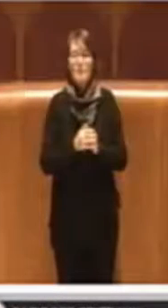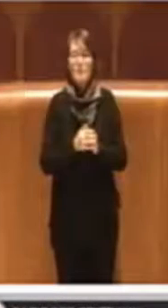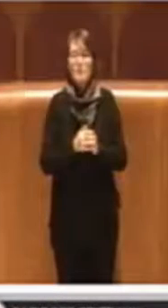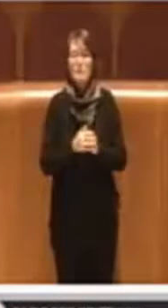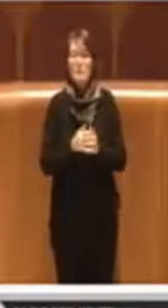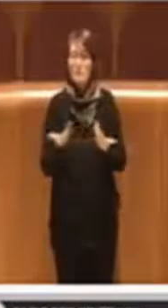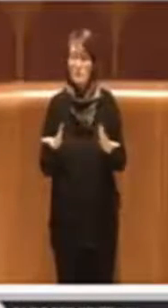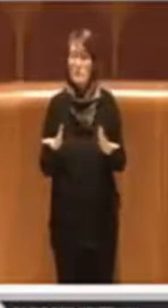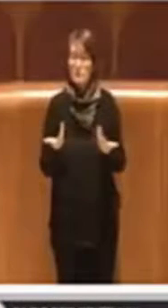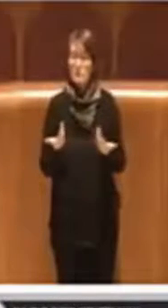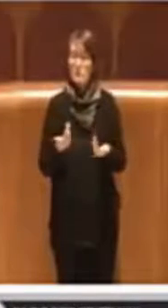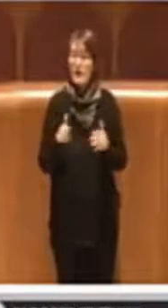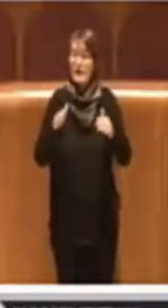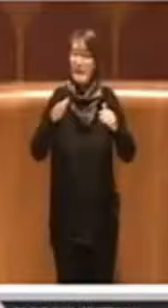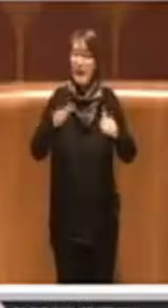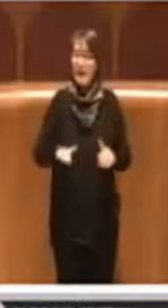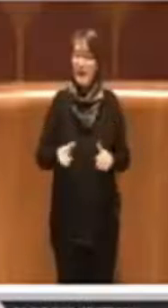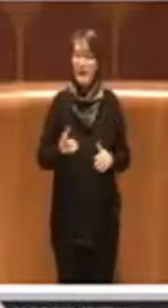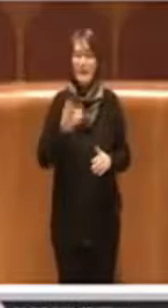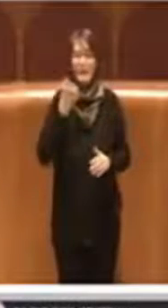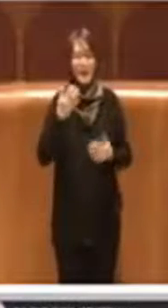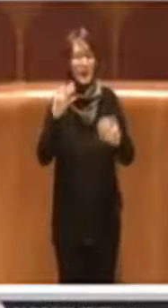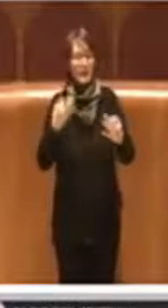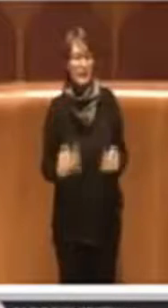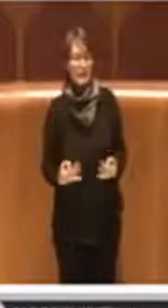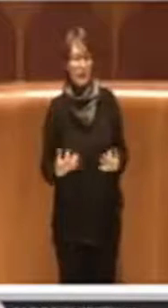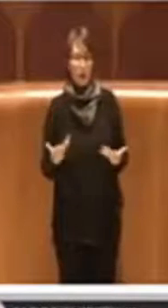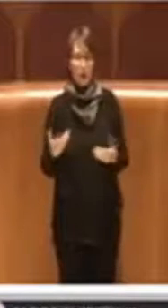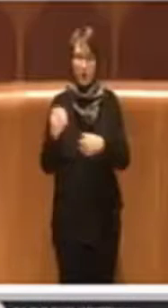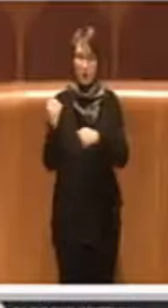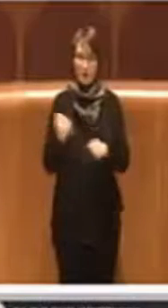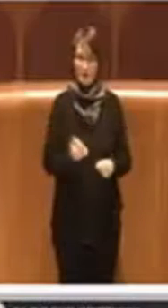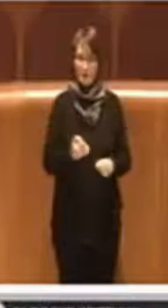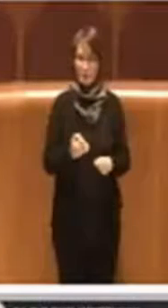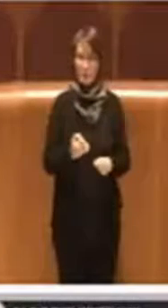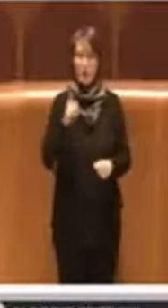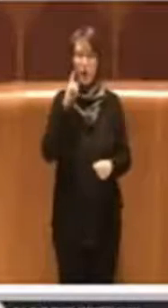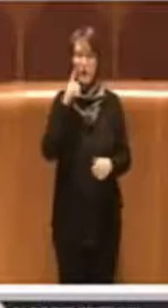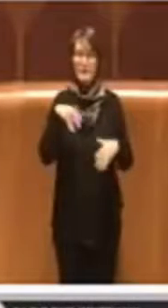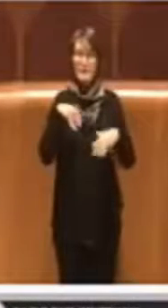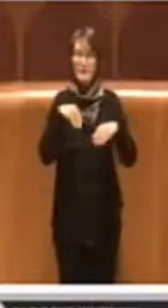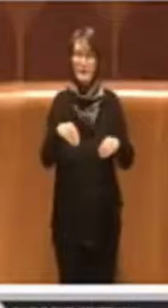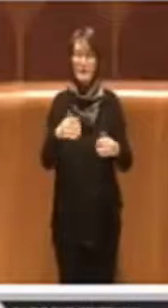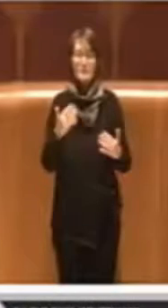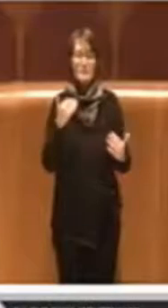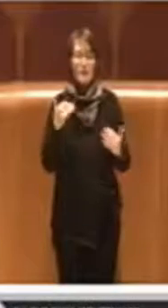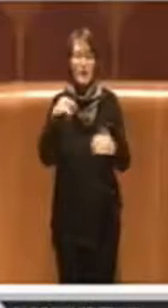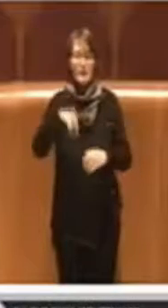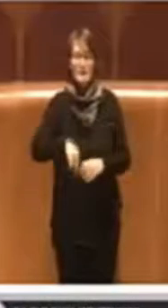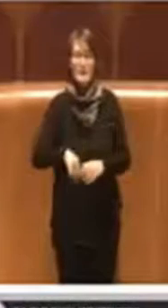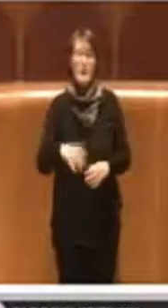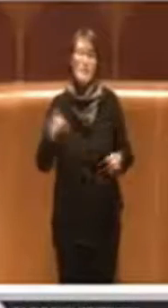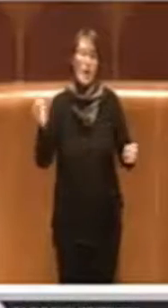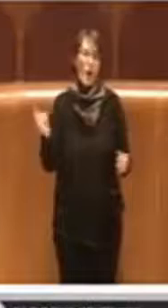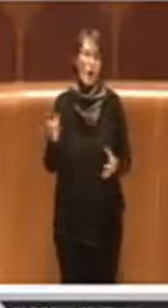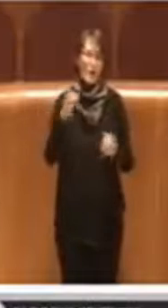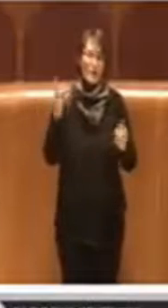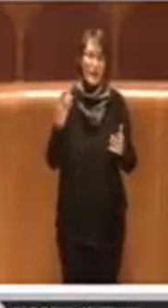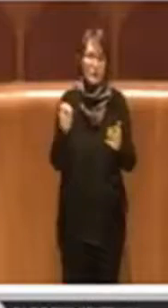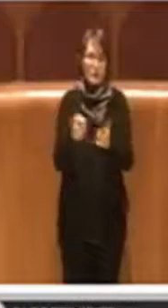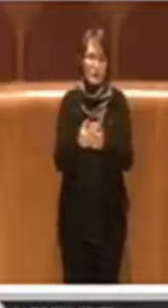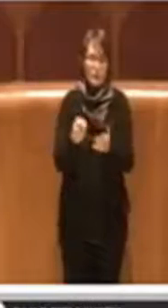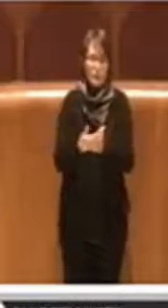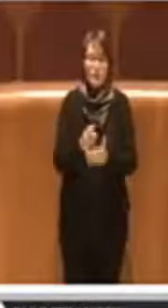decoro dell'istituzione quando si partecipa alla seduta. Ovviamente magari qualche piccolo inconveniente può capitare, no? Si accende